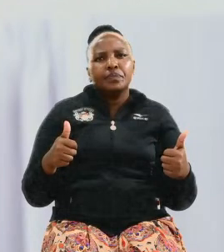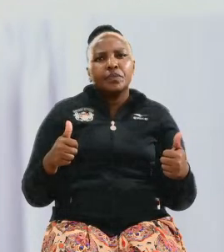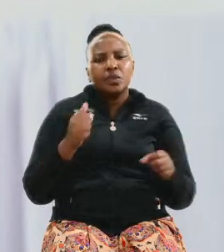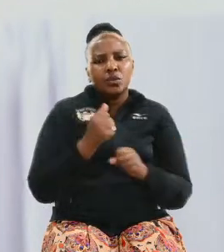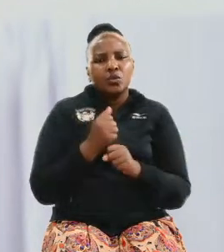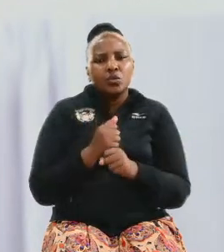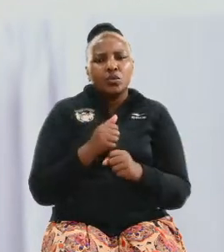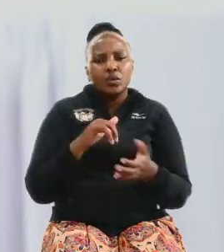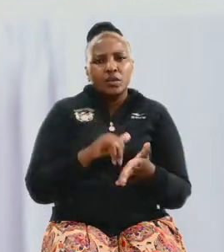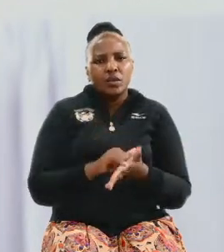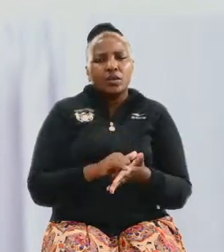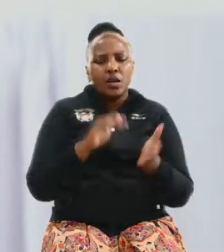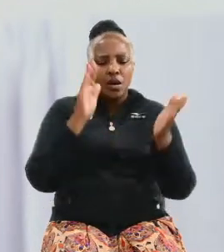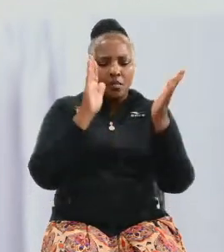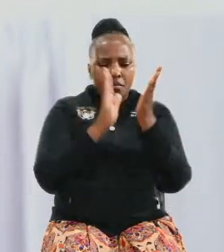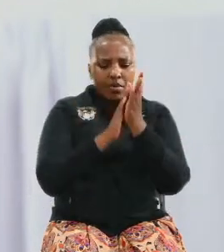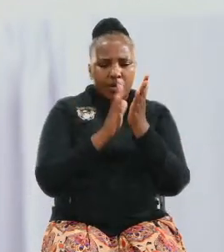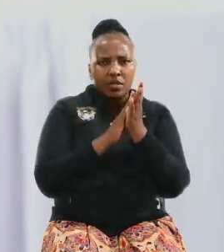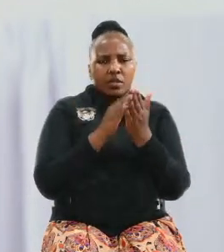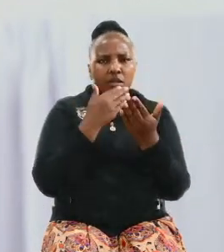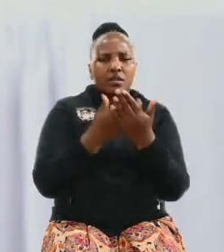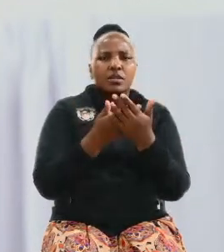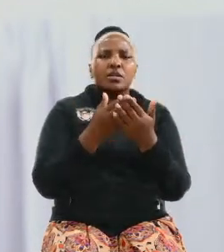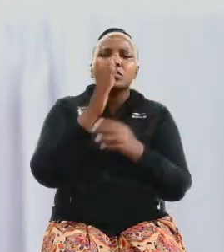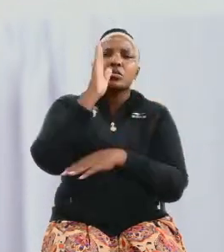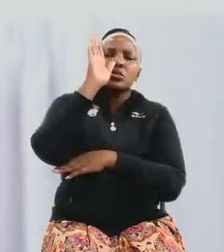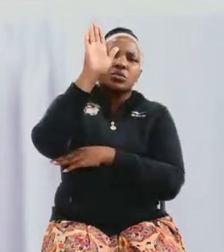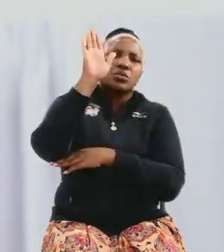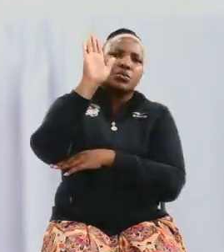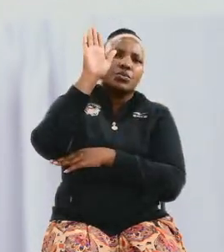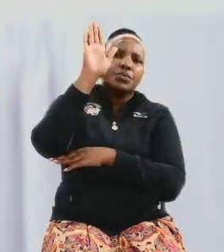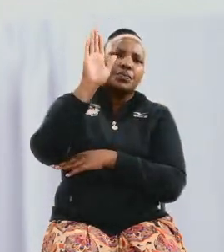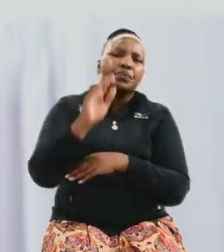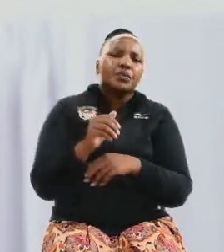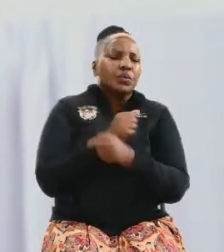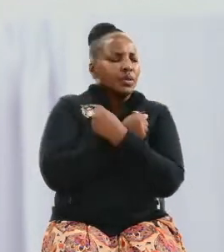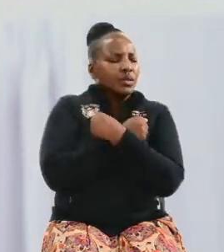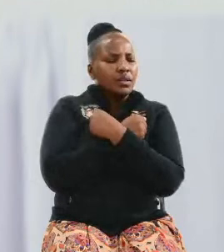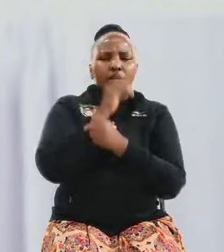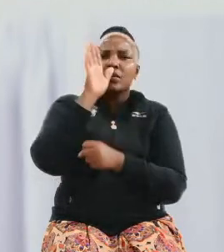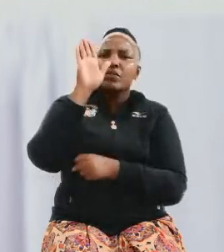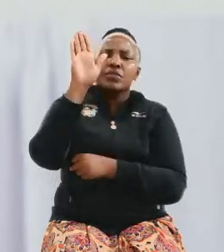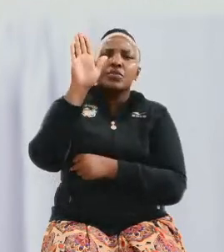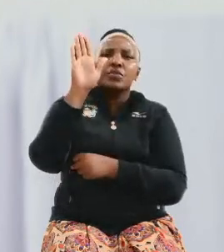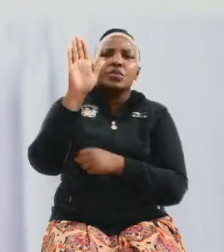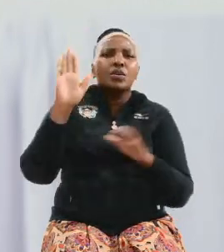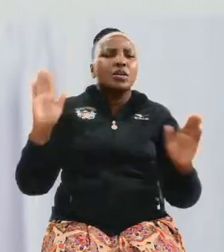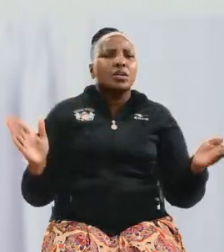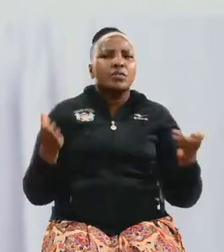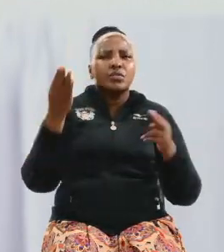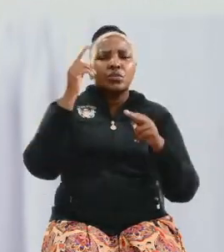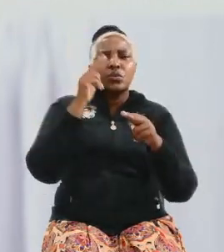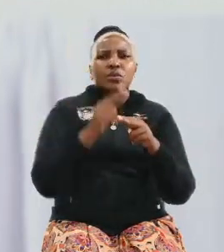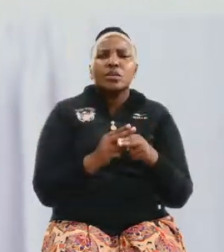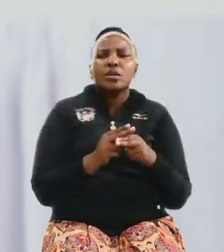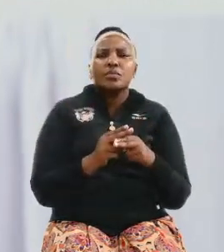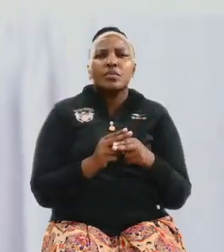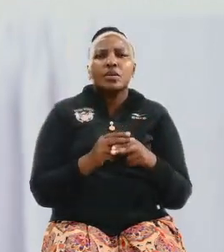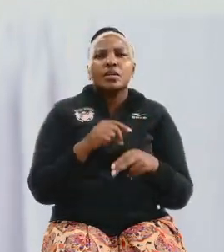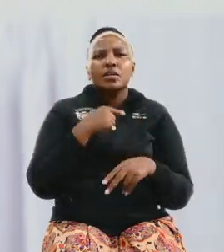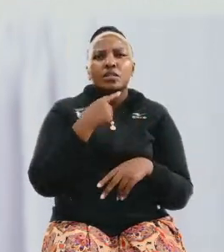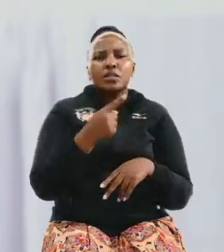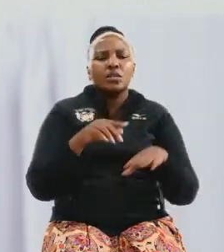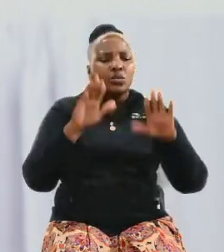ukitenda hivyo, sifa na shukrani zitakuwa ni kwako Bwana. Tunakupenda na tunainua jina lako Bwana